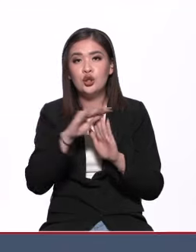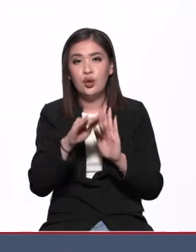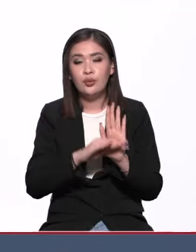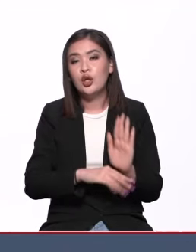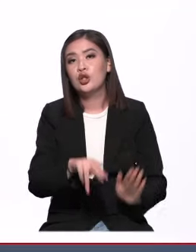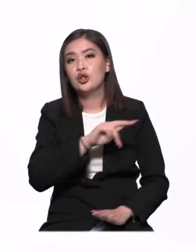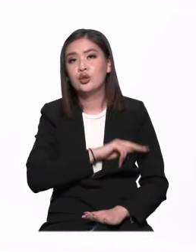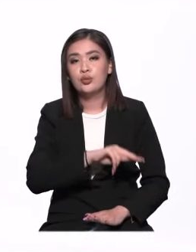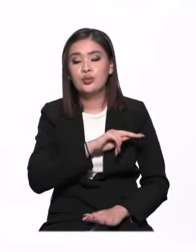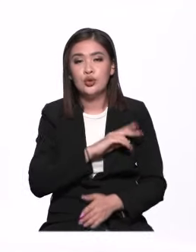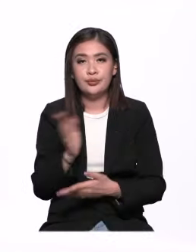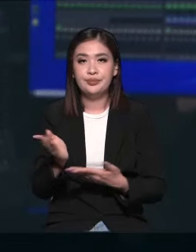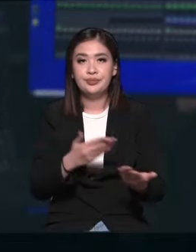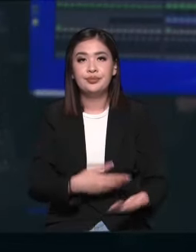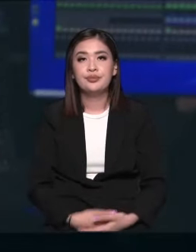жұмысқа жолдануда.